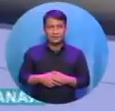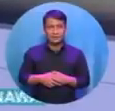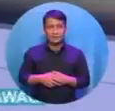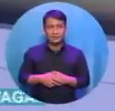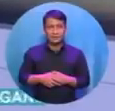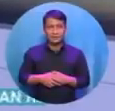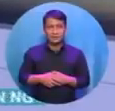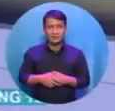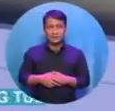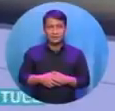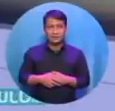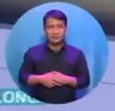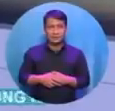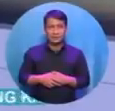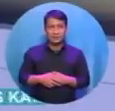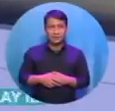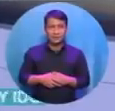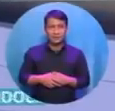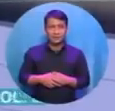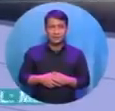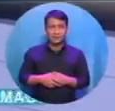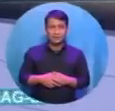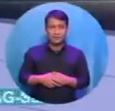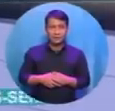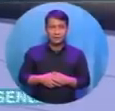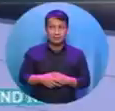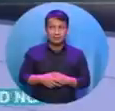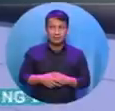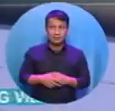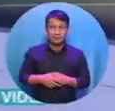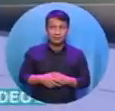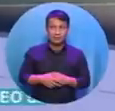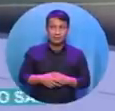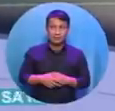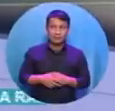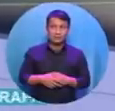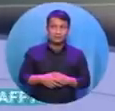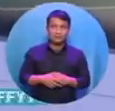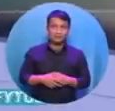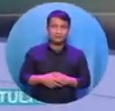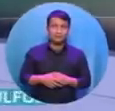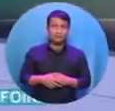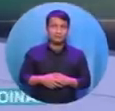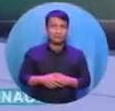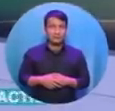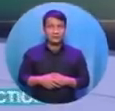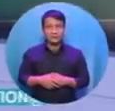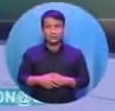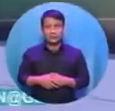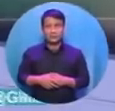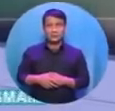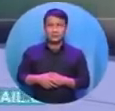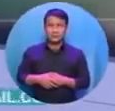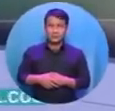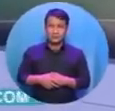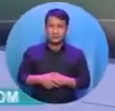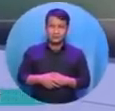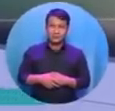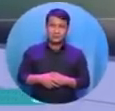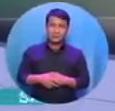Turuan nyo muna. Okay. Nawala. Sir Elton. Sir Elton John. Ano ba yung mga kanta ni Elton